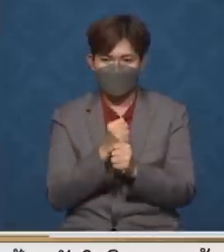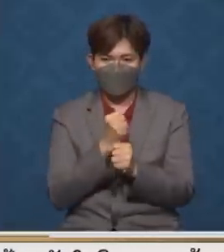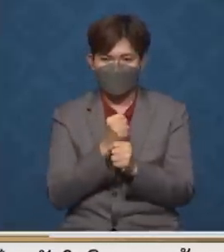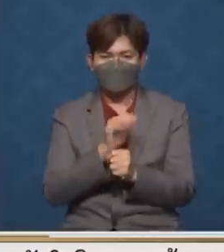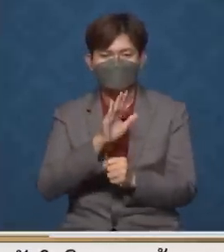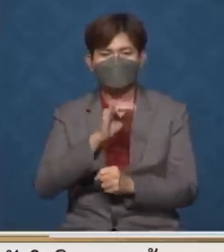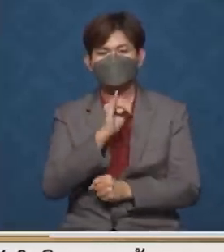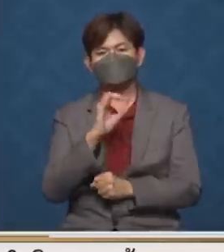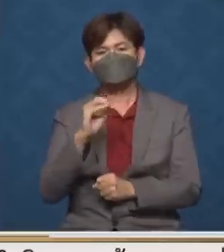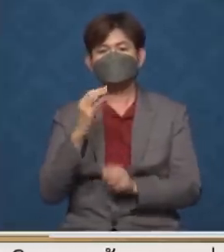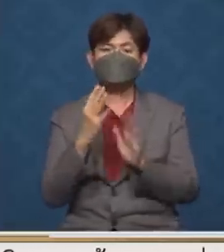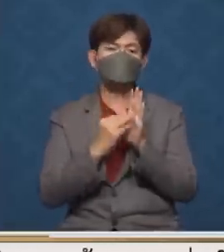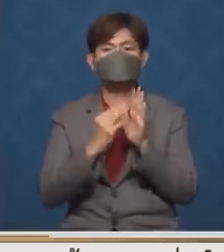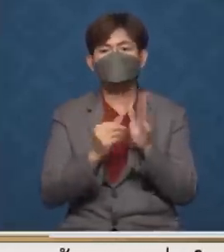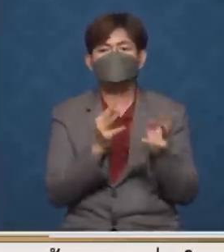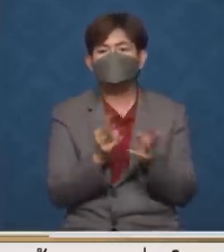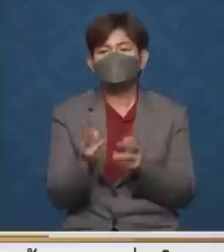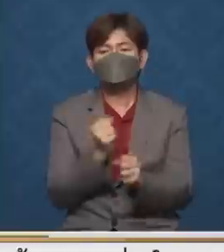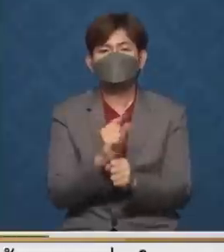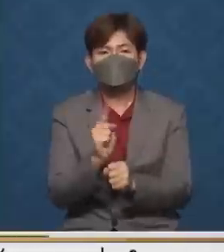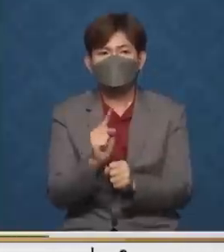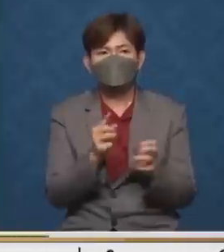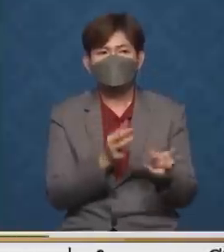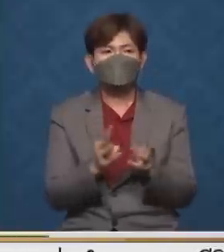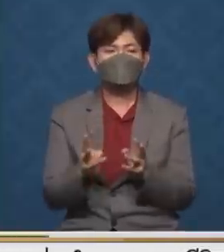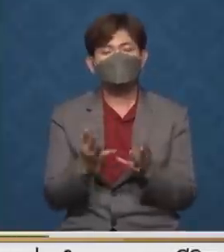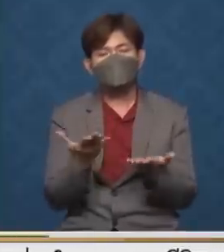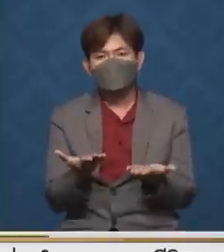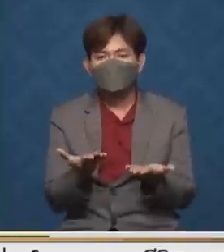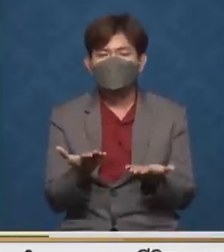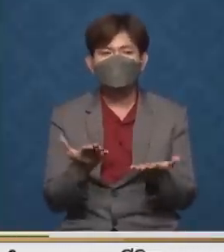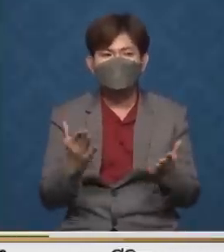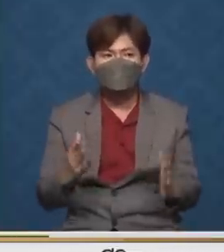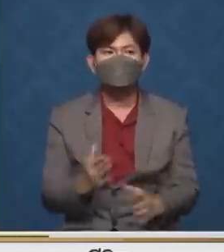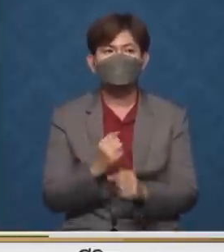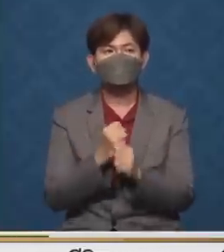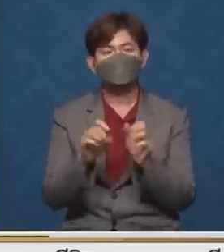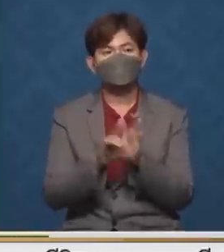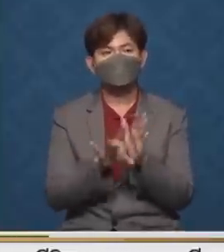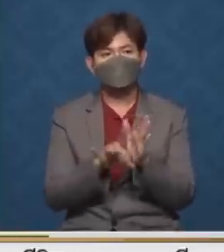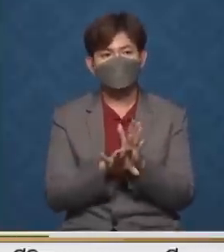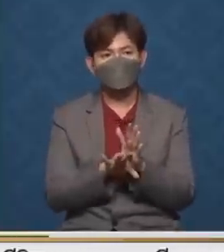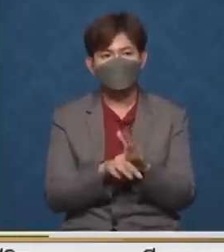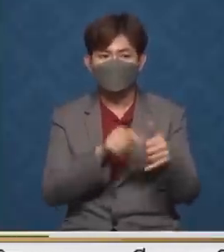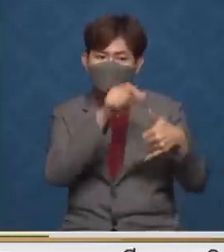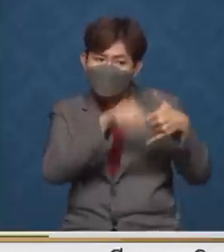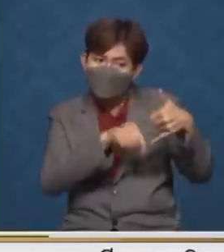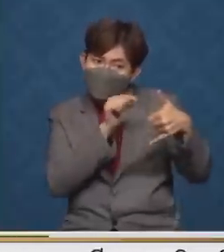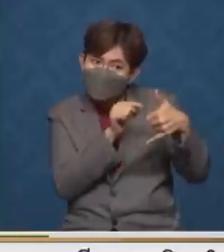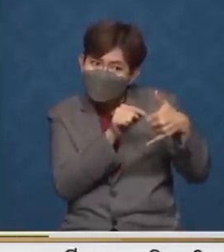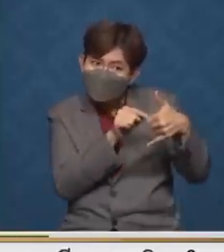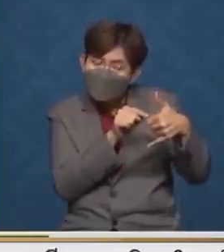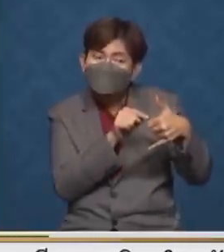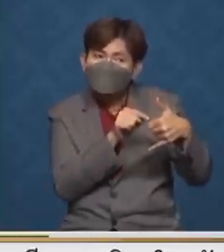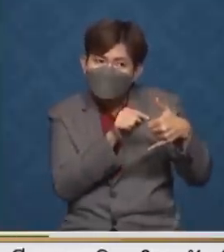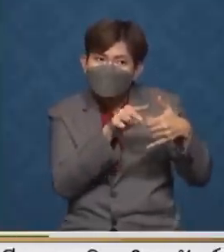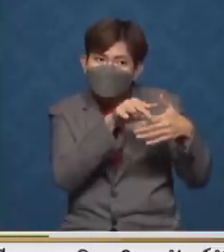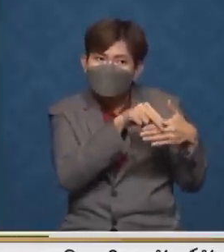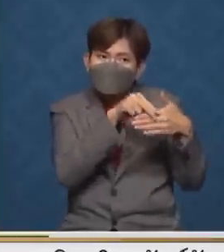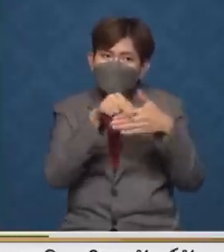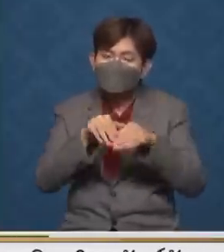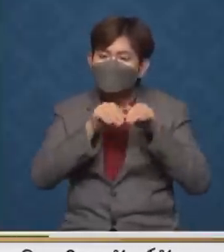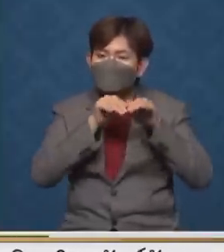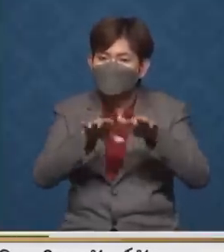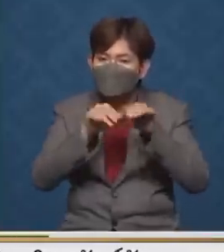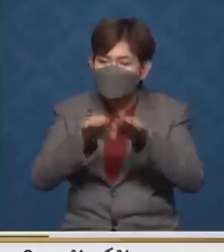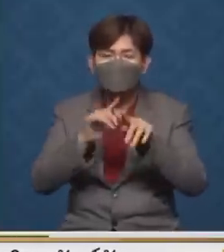มันอบรมกันแบบไหน?มัทำกันยังไง?แล้วสุดท้ายคุณนงพันธจิตแ้วแท้ที่เขาแร์เพจคนนูน